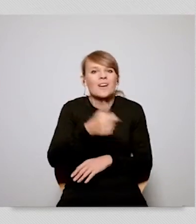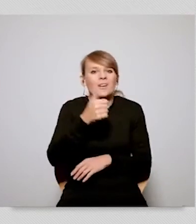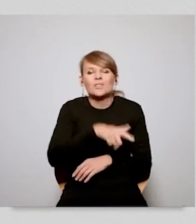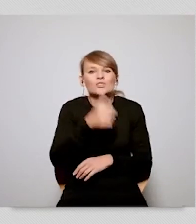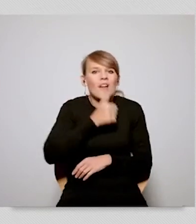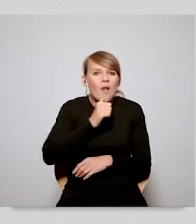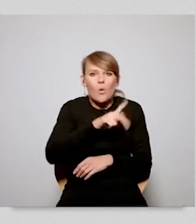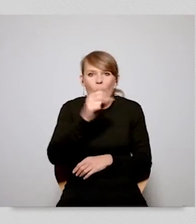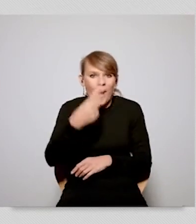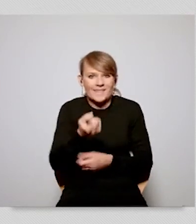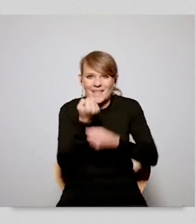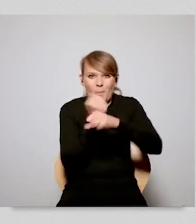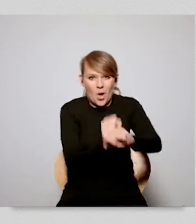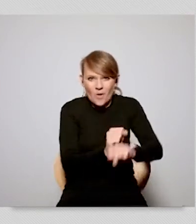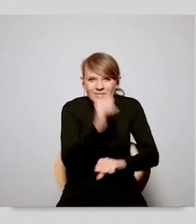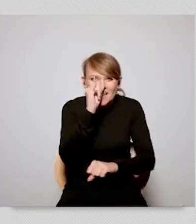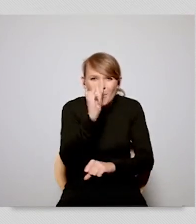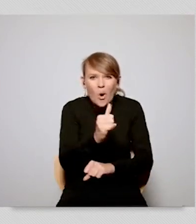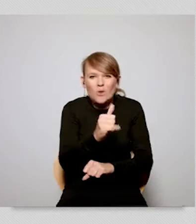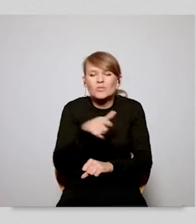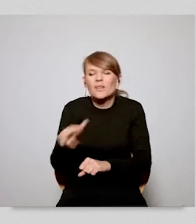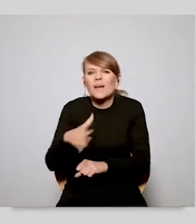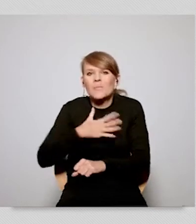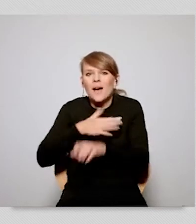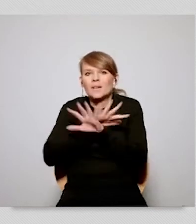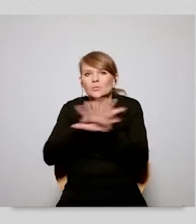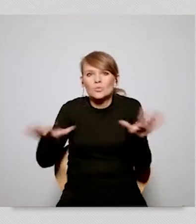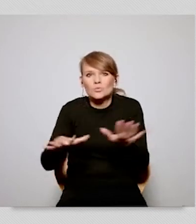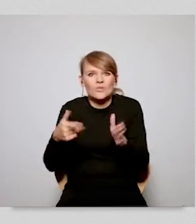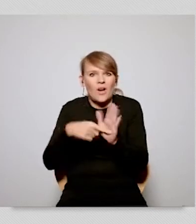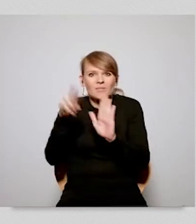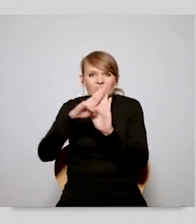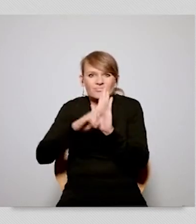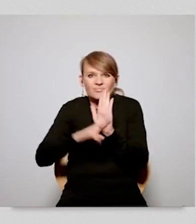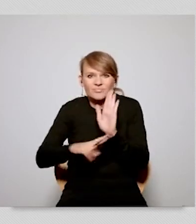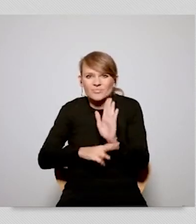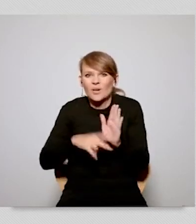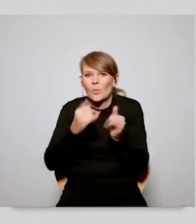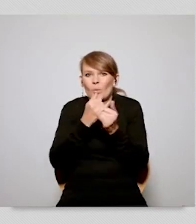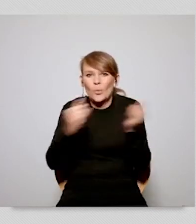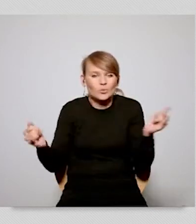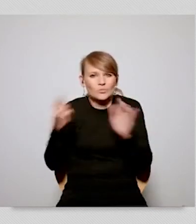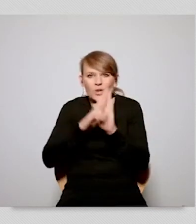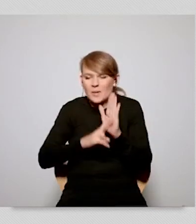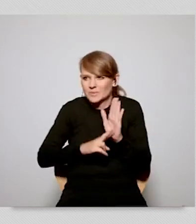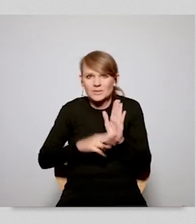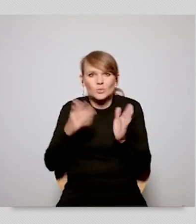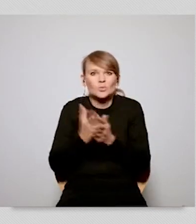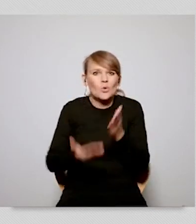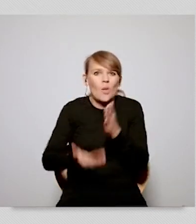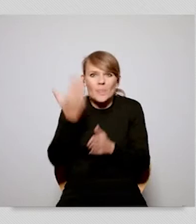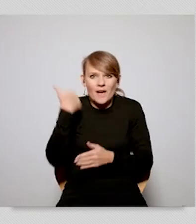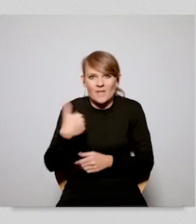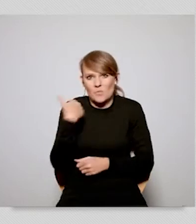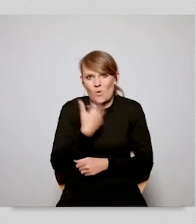dlatego, że to jest x regulacji, to jest cały pakiet regulacji. Notabene wiele z nich było od dawna podkreślane, że